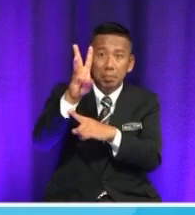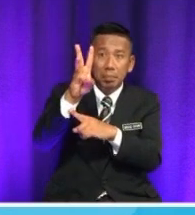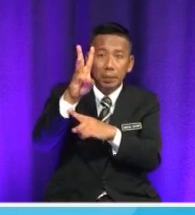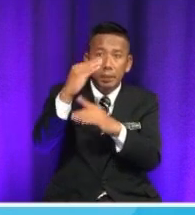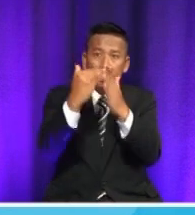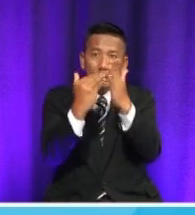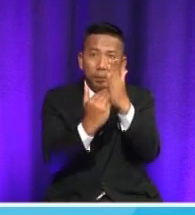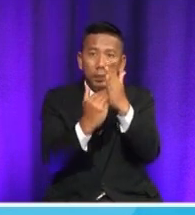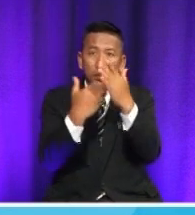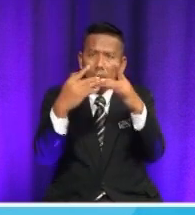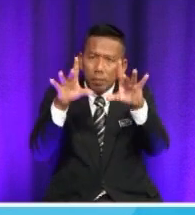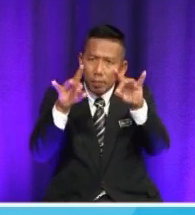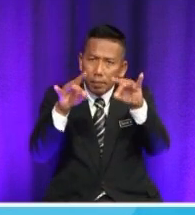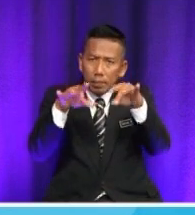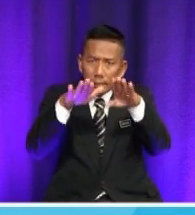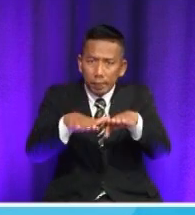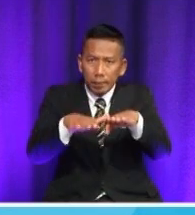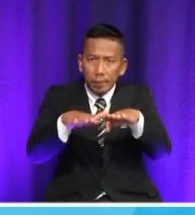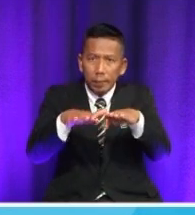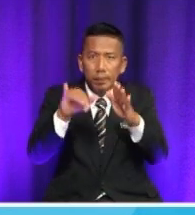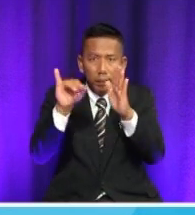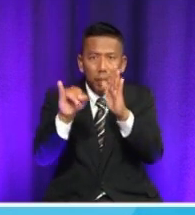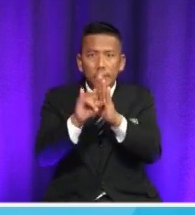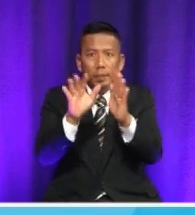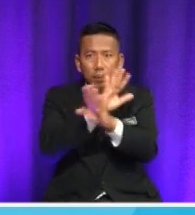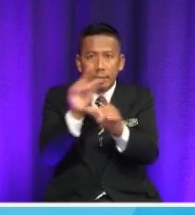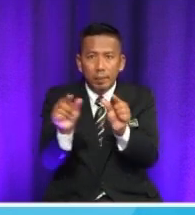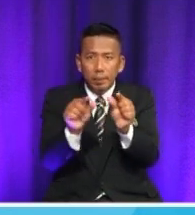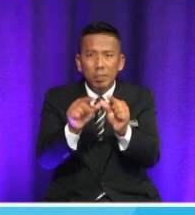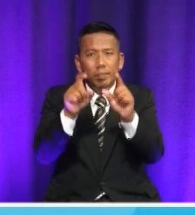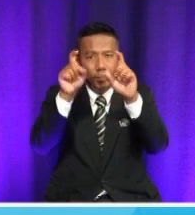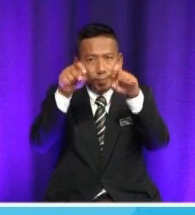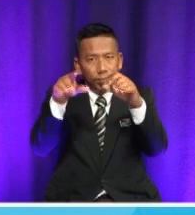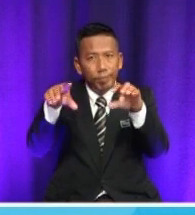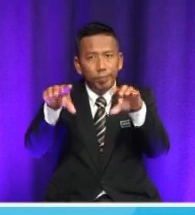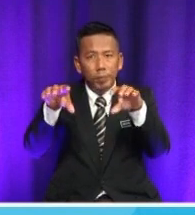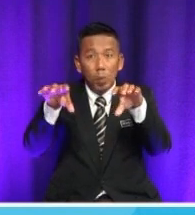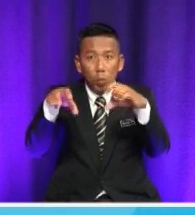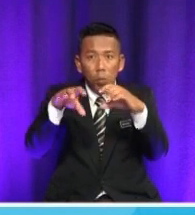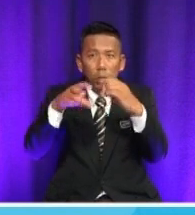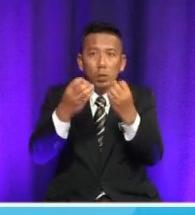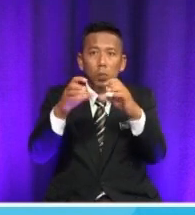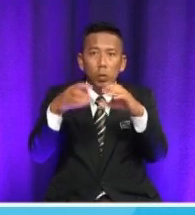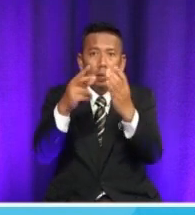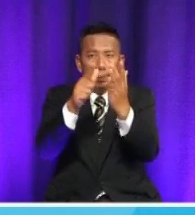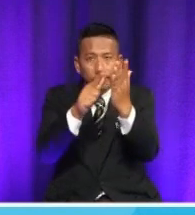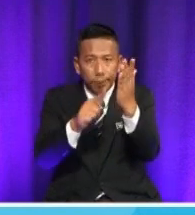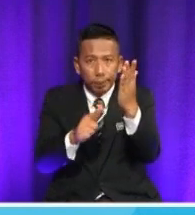tampan jadi image tetap bergerak kita mulai lari lah ah menggunakan